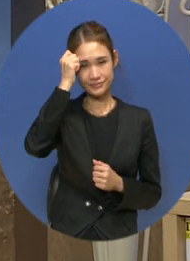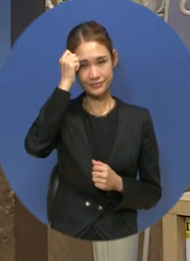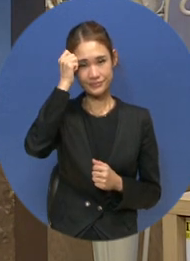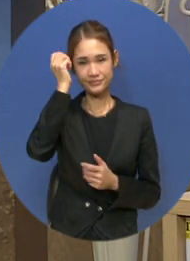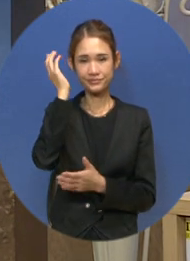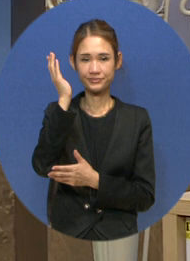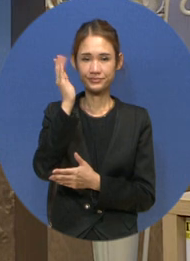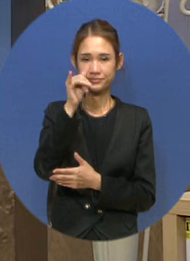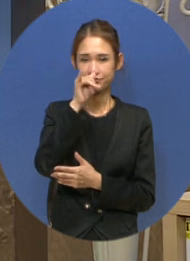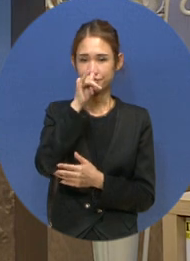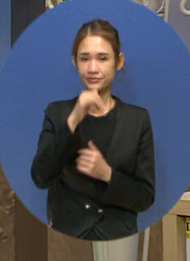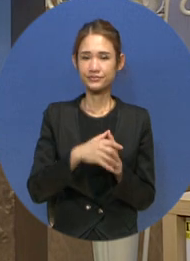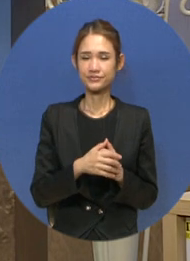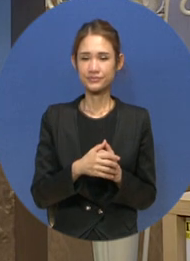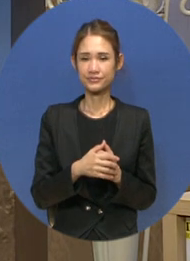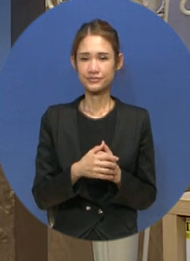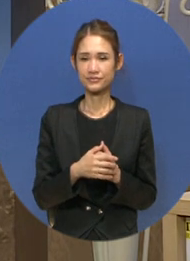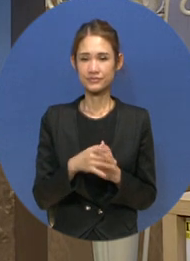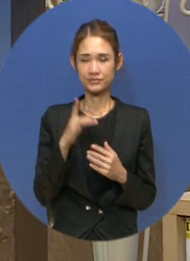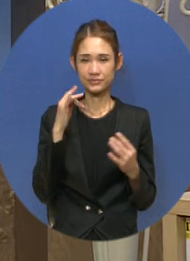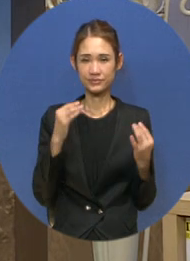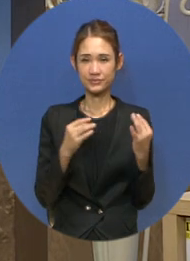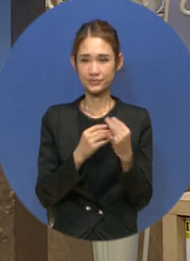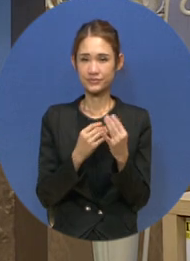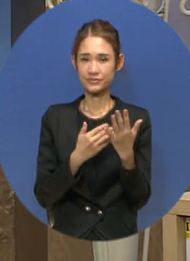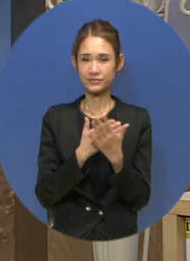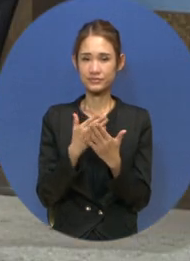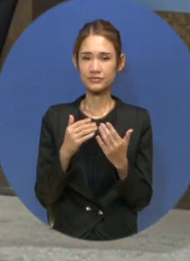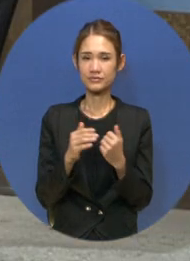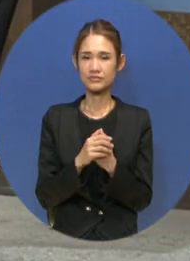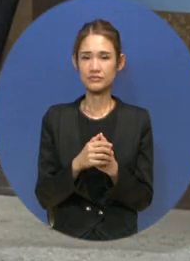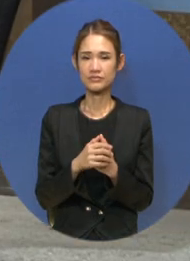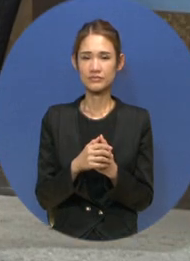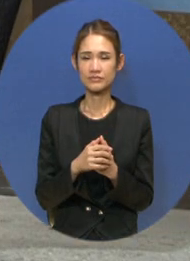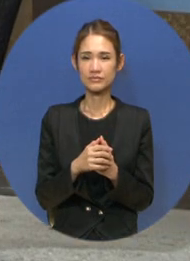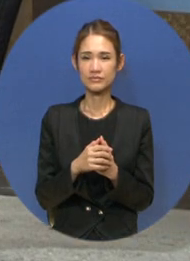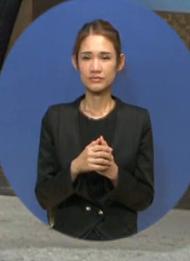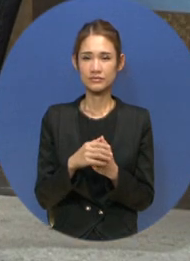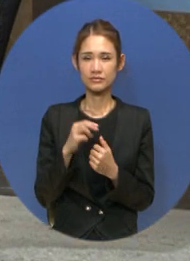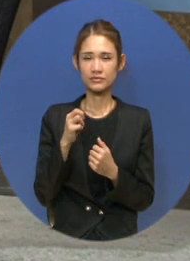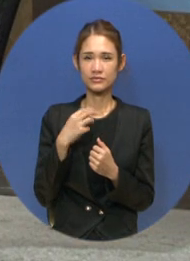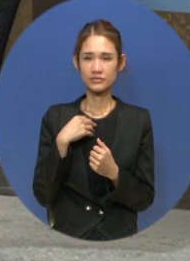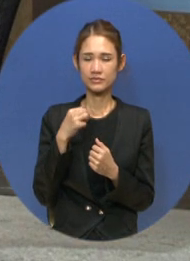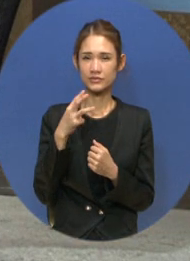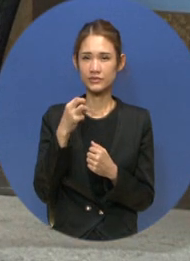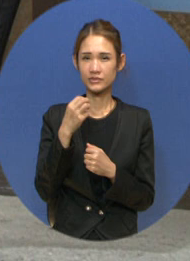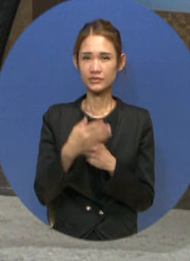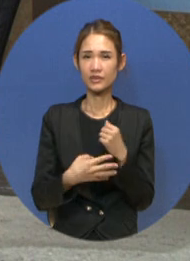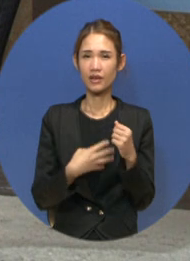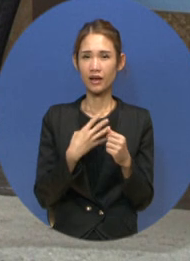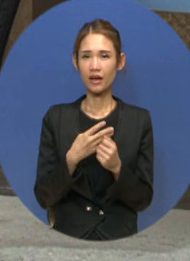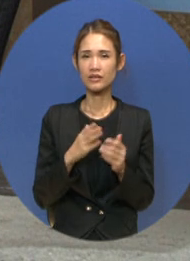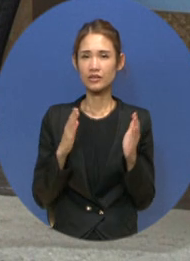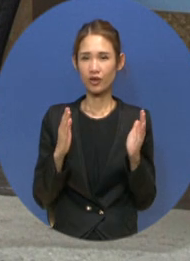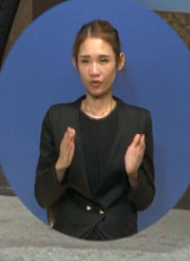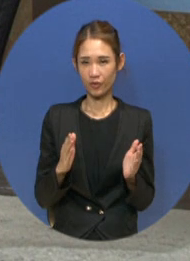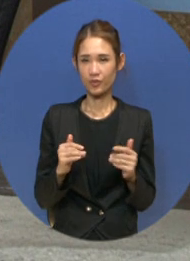남는 에피소드가 있다면 네. 공유해 주시죠. 제가 34년째